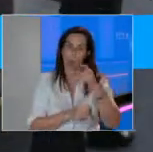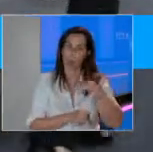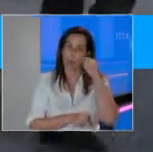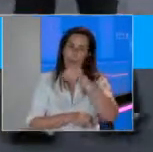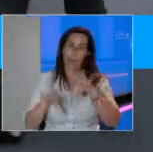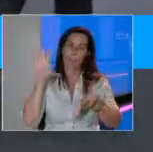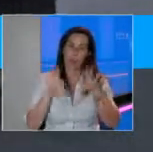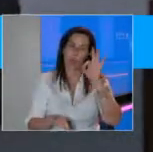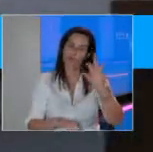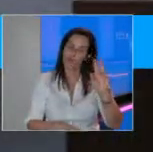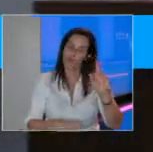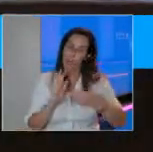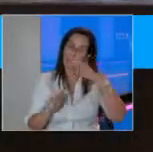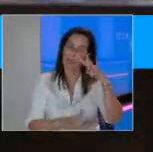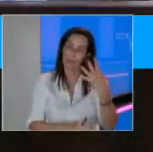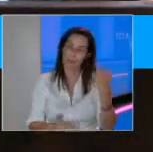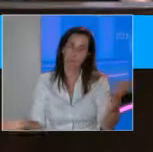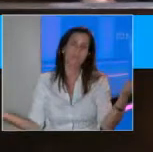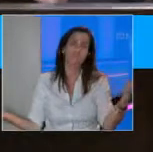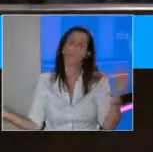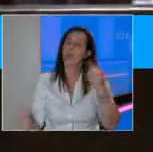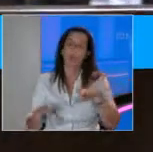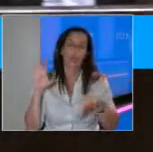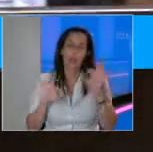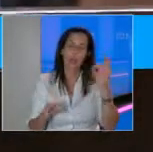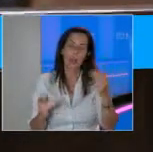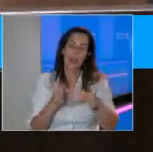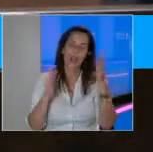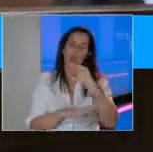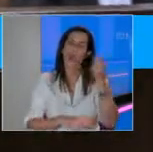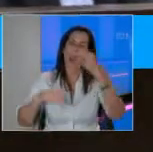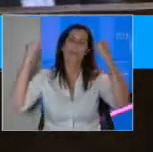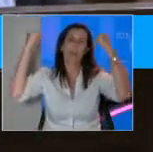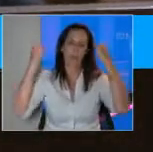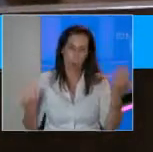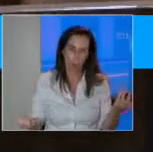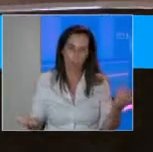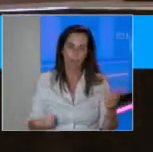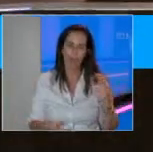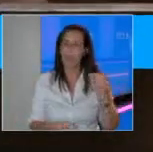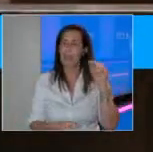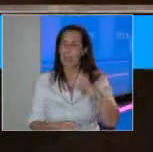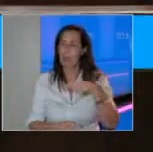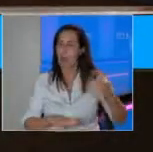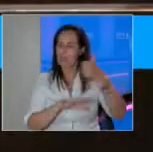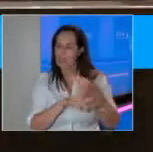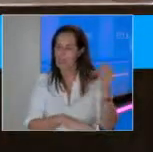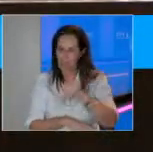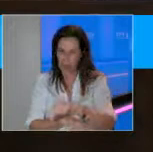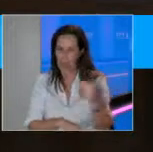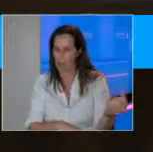שאנחנו הולכים לבחירות שוב. ולעולם לא נלך לבחירות על טרור. כולם גיבורים, אתה יודע, מגיעים לפה כל השרים, מגיעים